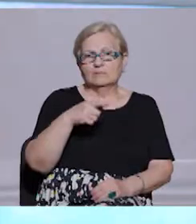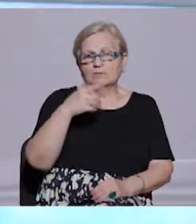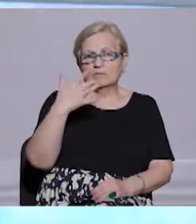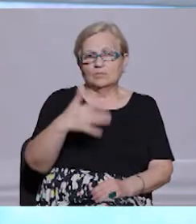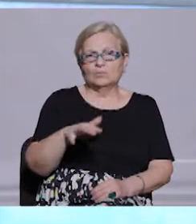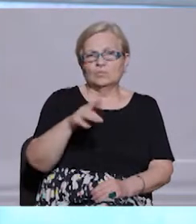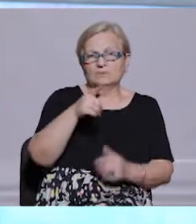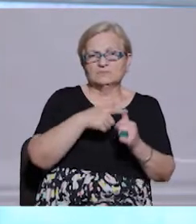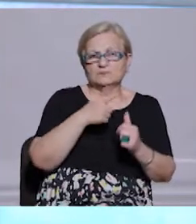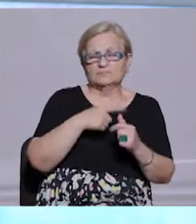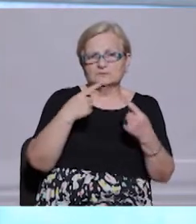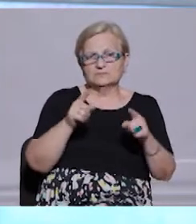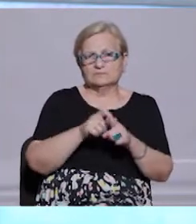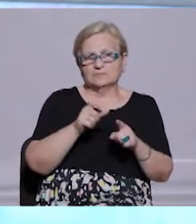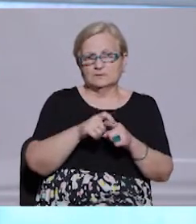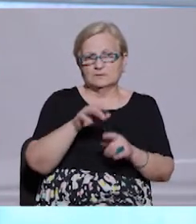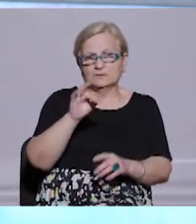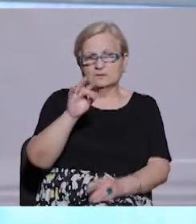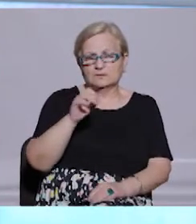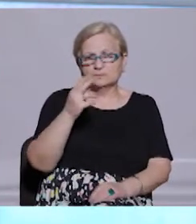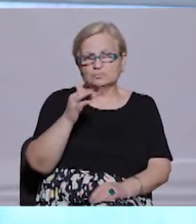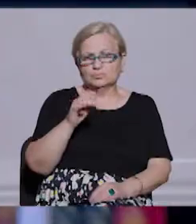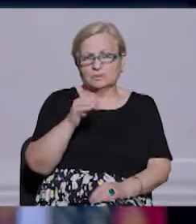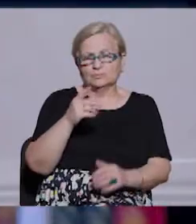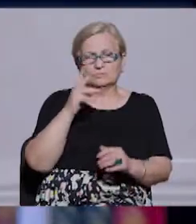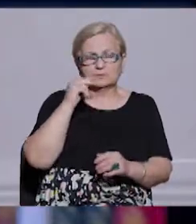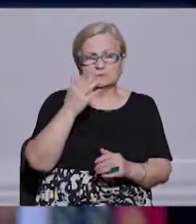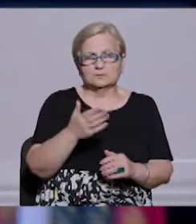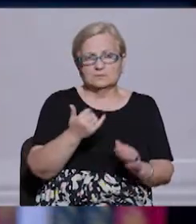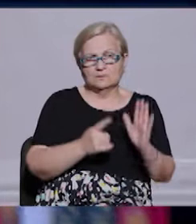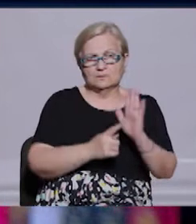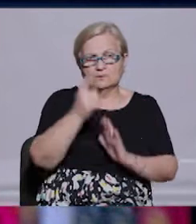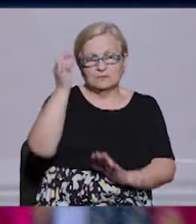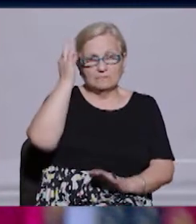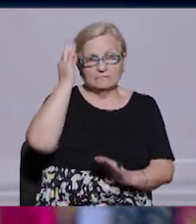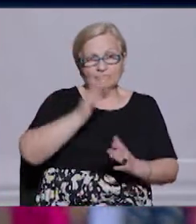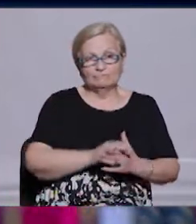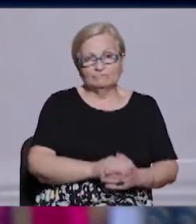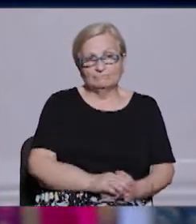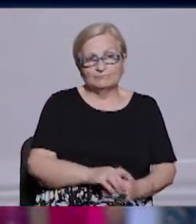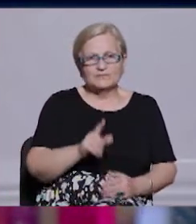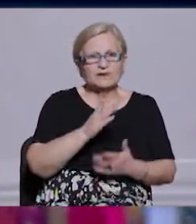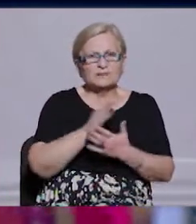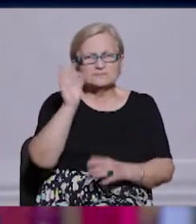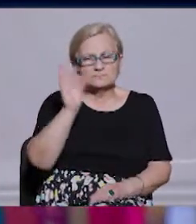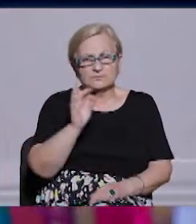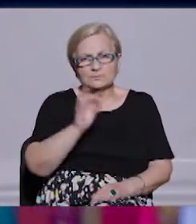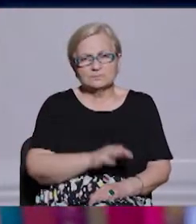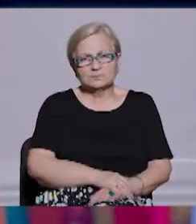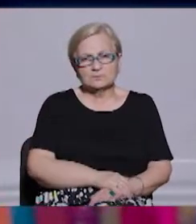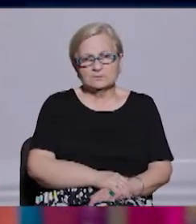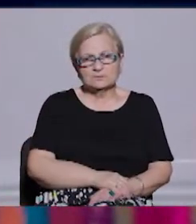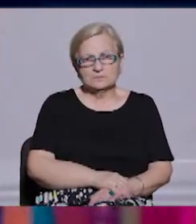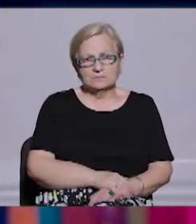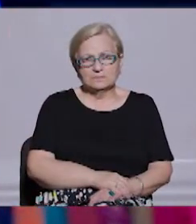უკვე ირაციონალური რიცხვები დავარქვით. ეს შეგახსენეთ. ახლა მოდი გავიხსენოთ რა არის პროცენტი. პროცენტი სიტყვა